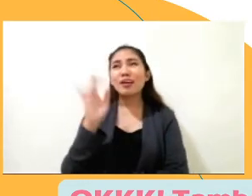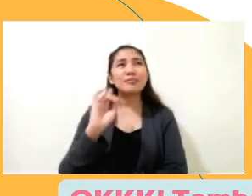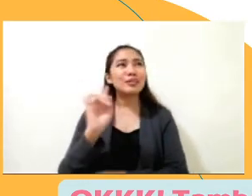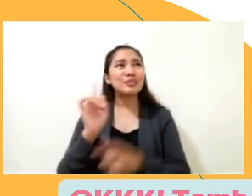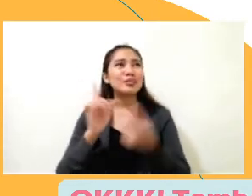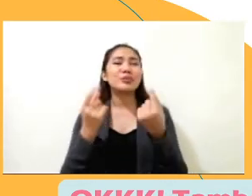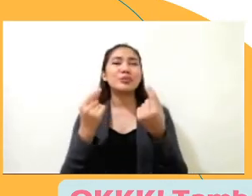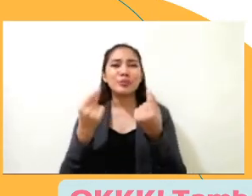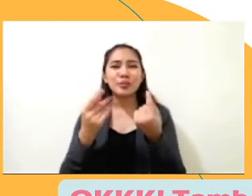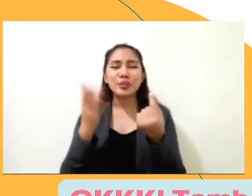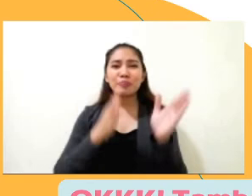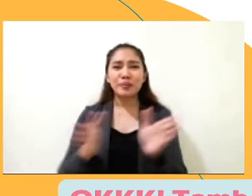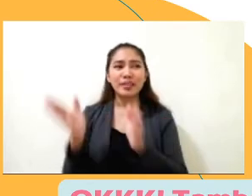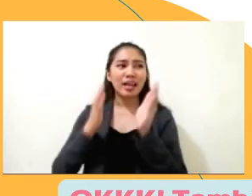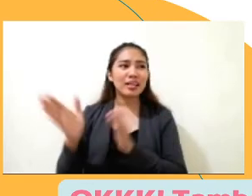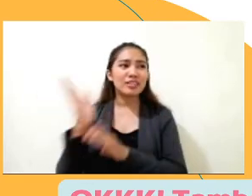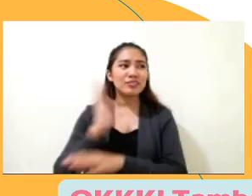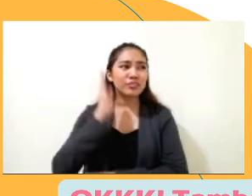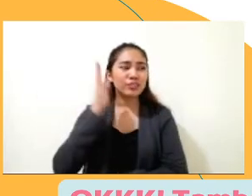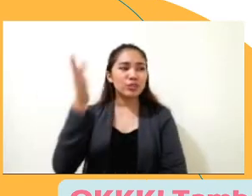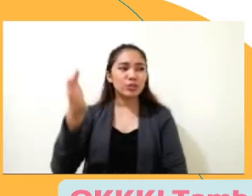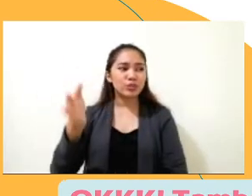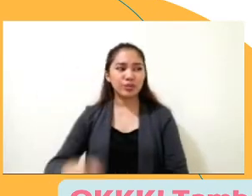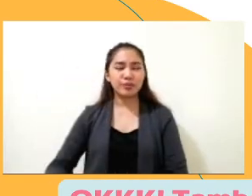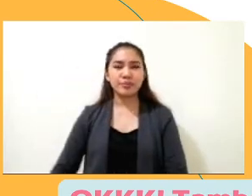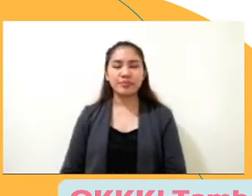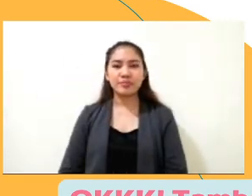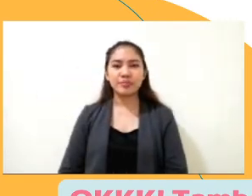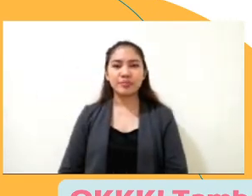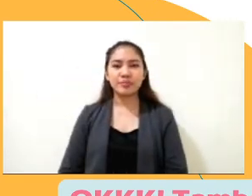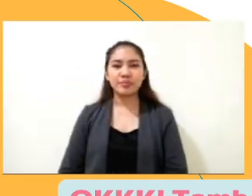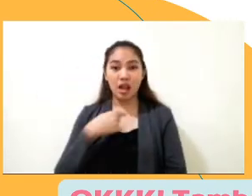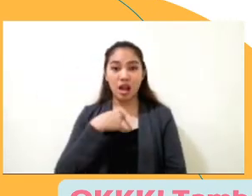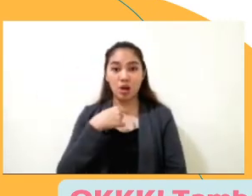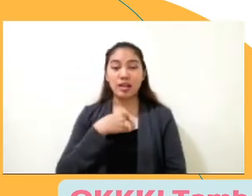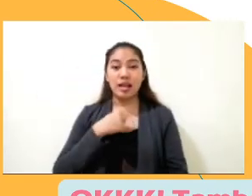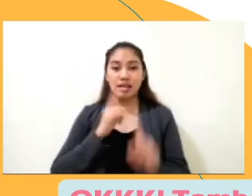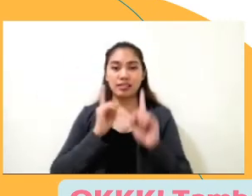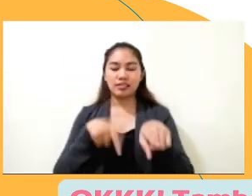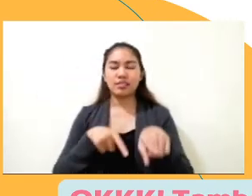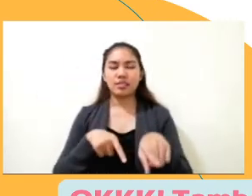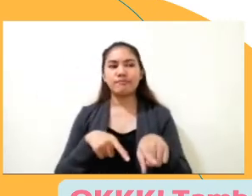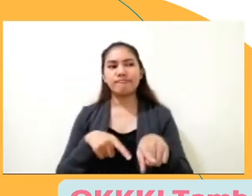anong plano ko for the future, ganyan. No? So, ang sagot ko dito ay,